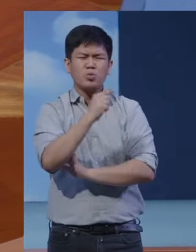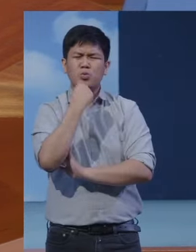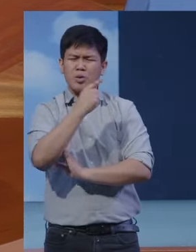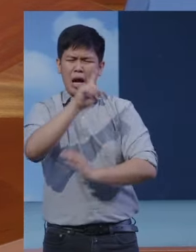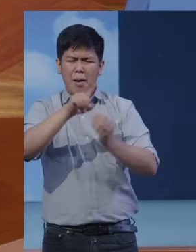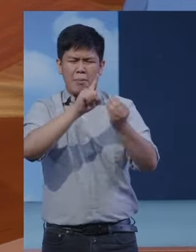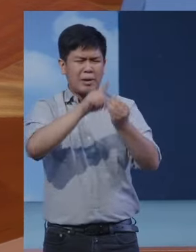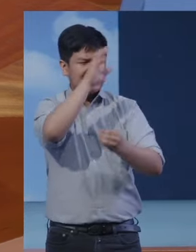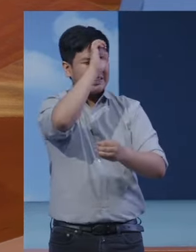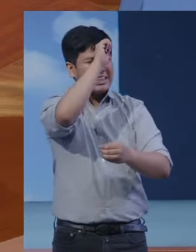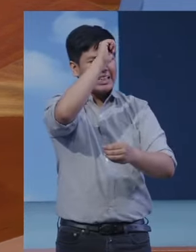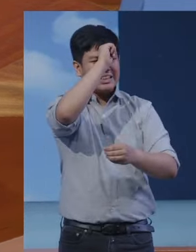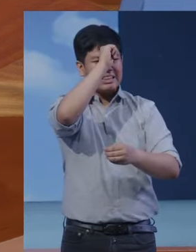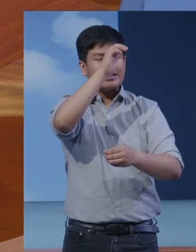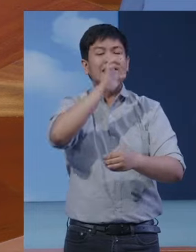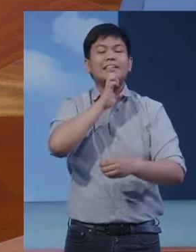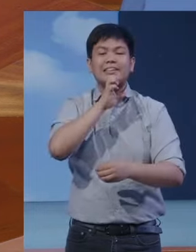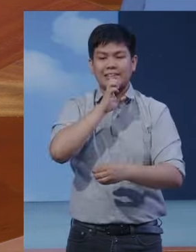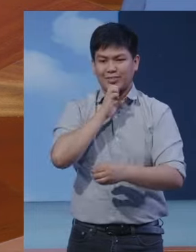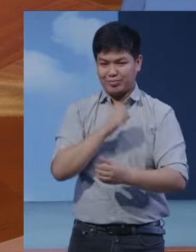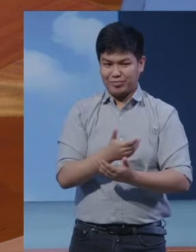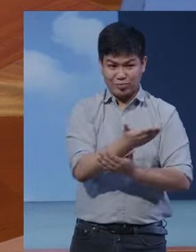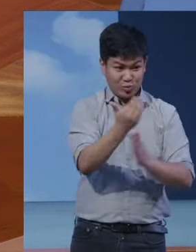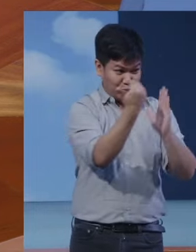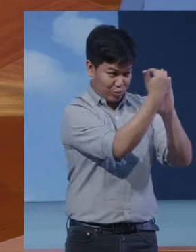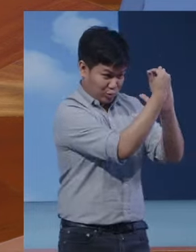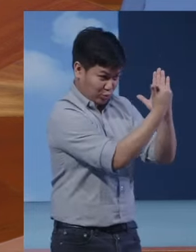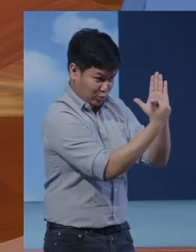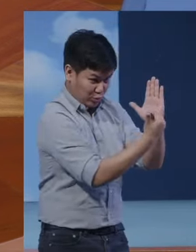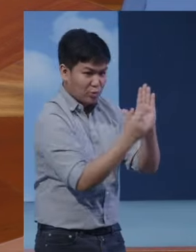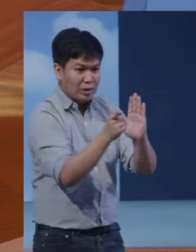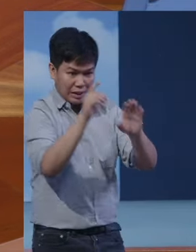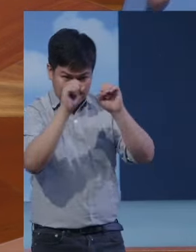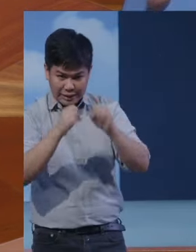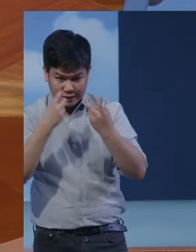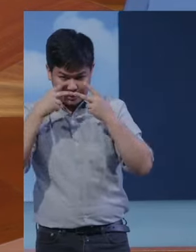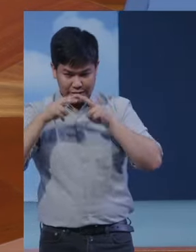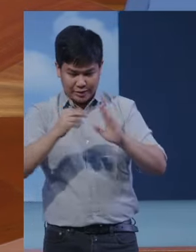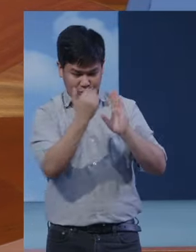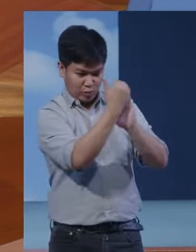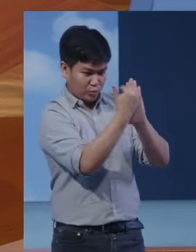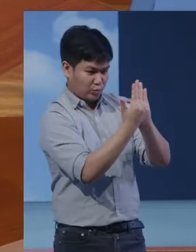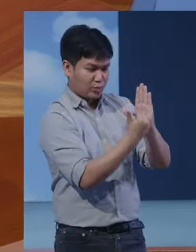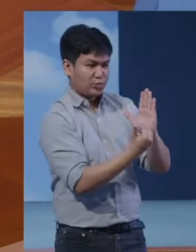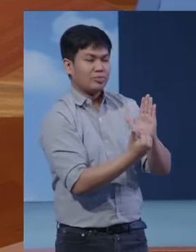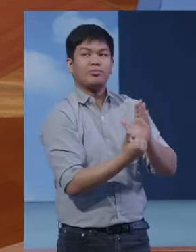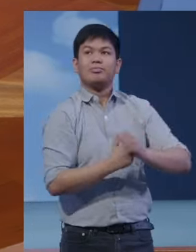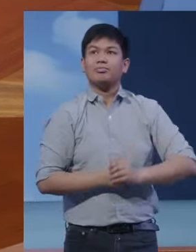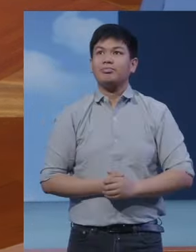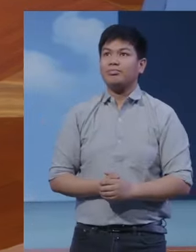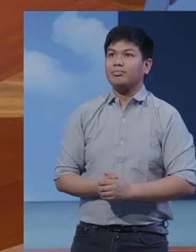outline na na nandiyan sa inyong mga Bulletin Pwede din po ninyong buklatin